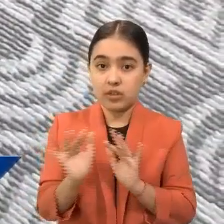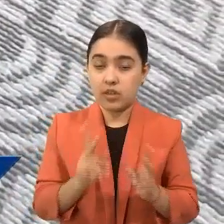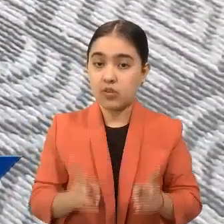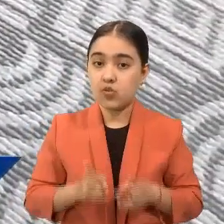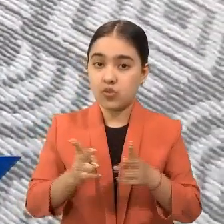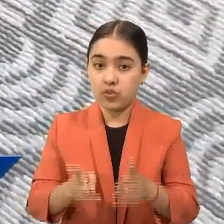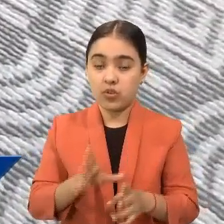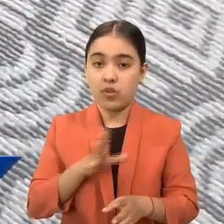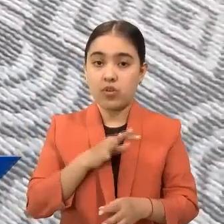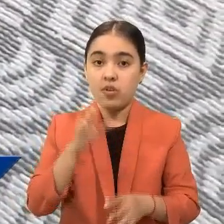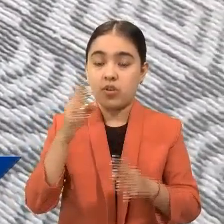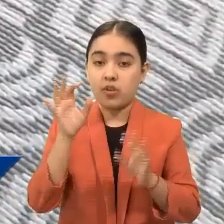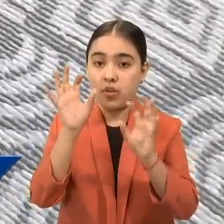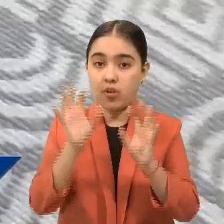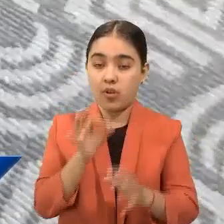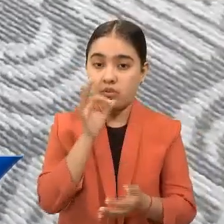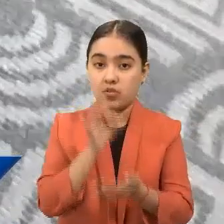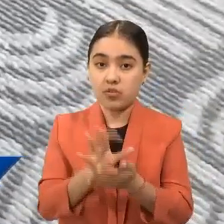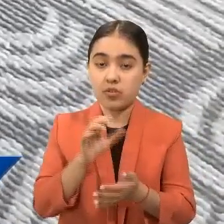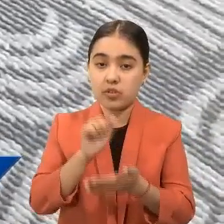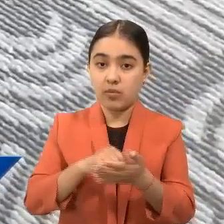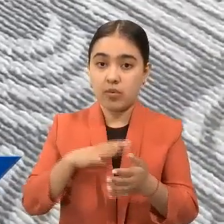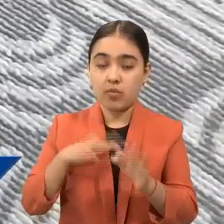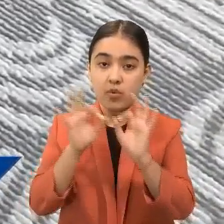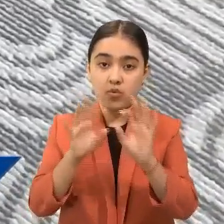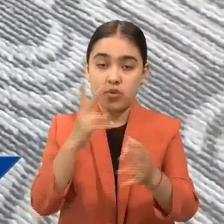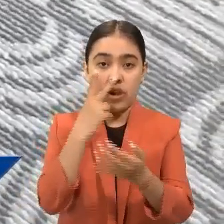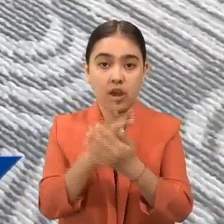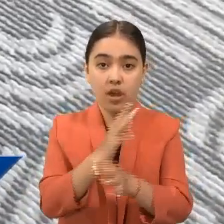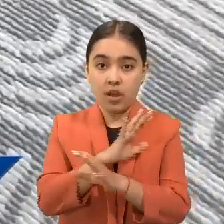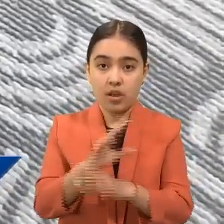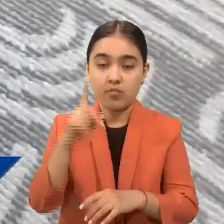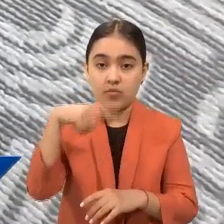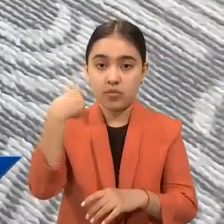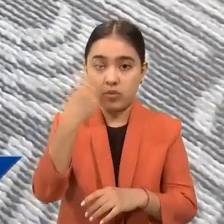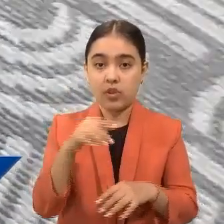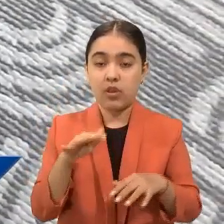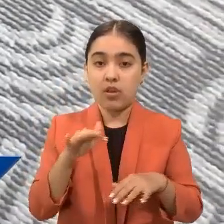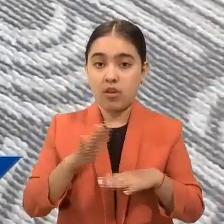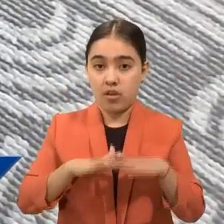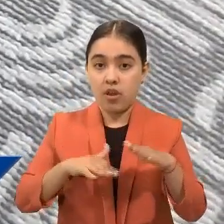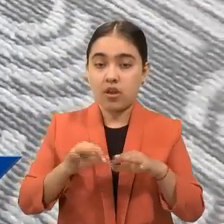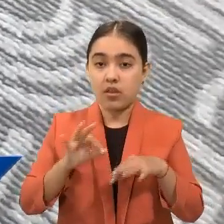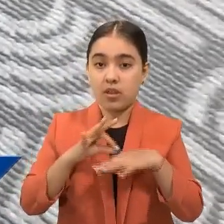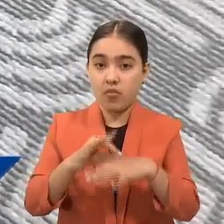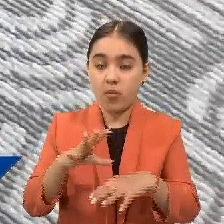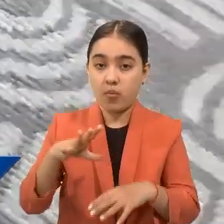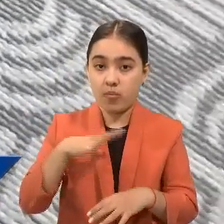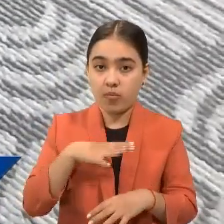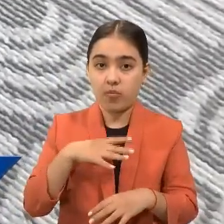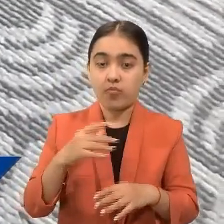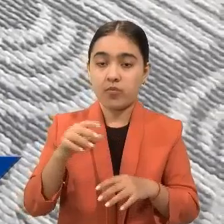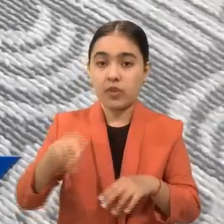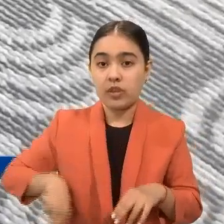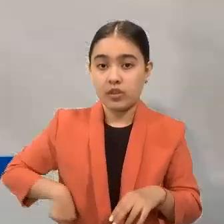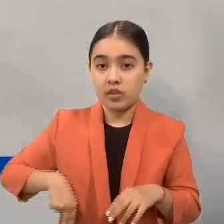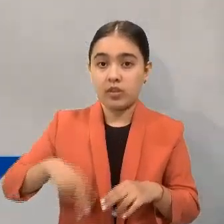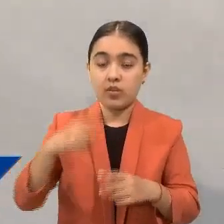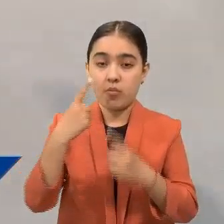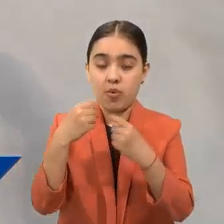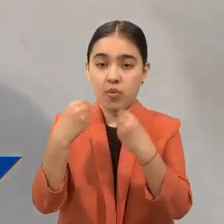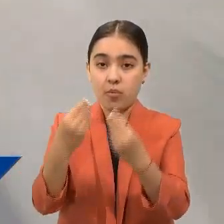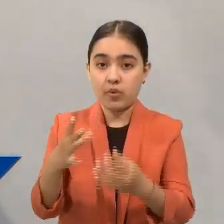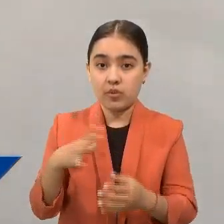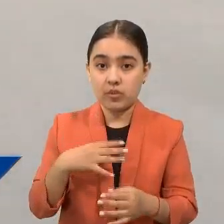ekanligini, qonuniy javobgarlikka sabab bo'lishini tushuntirishiga qaramasdan fuqaro harakatlarini davom ettiravergach, rahmariyatga bildirgi bilan